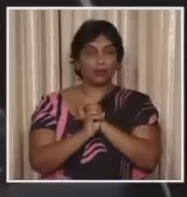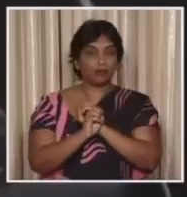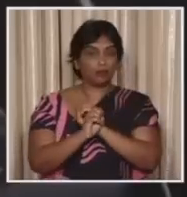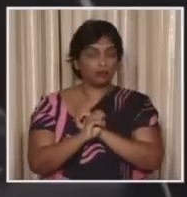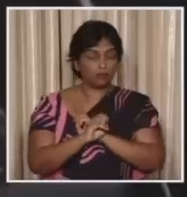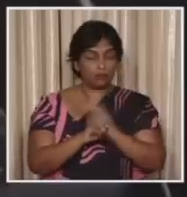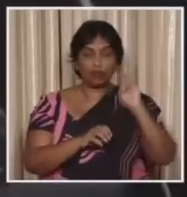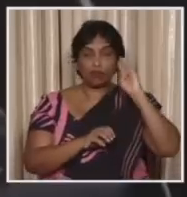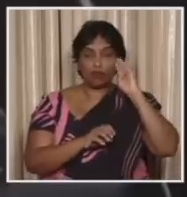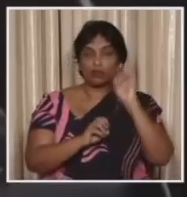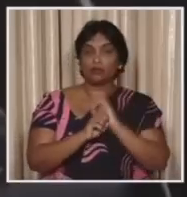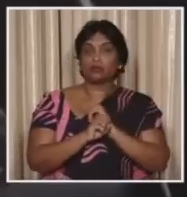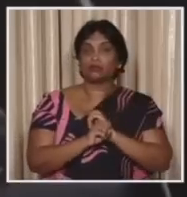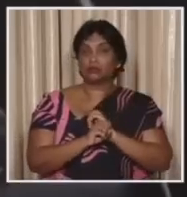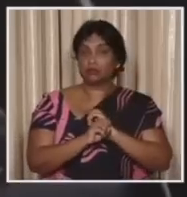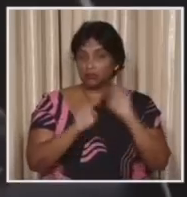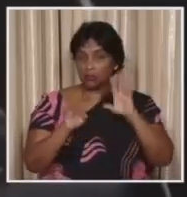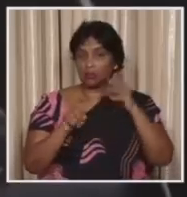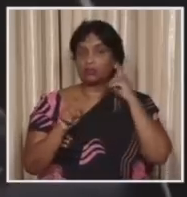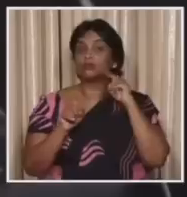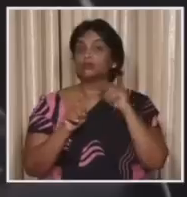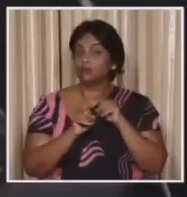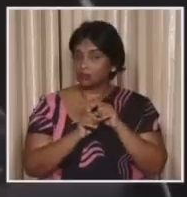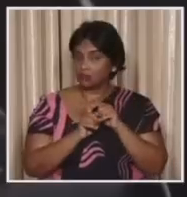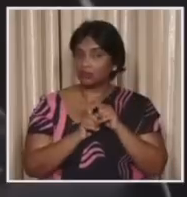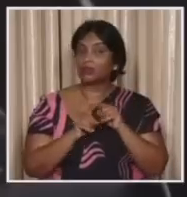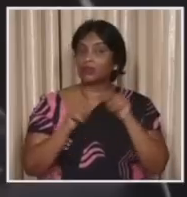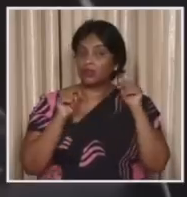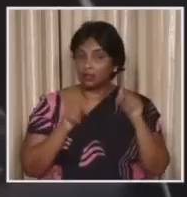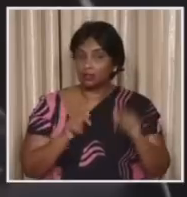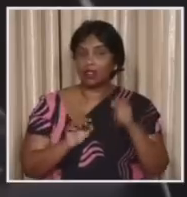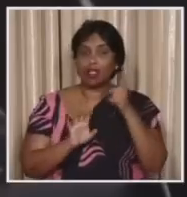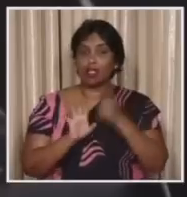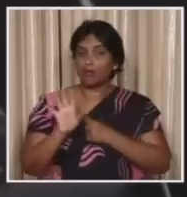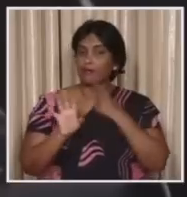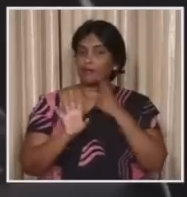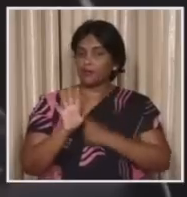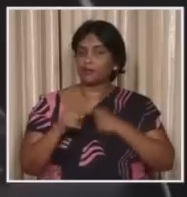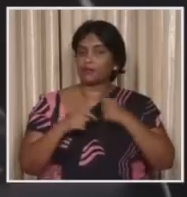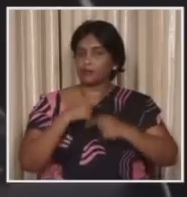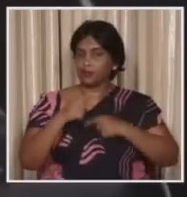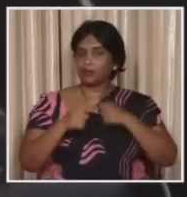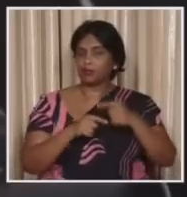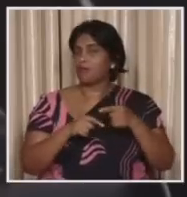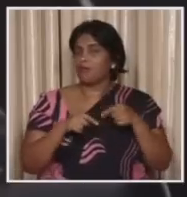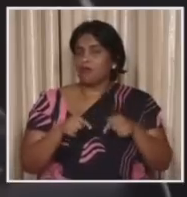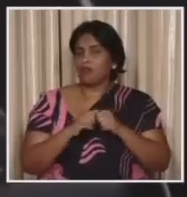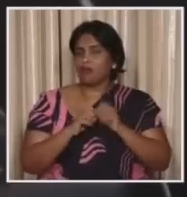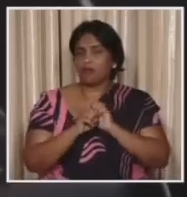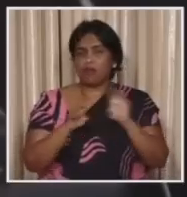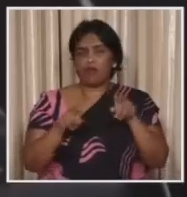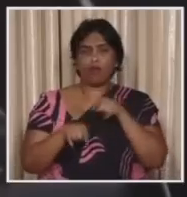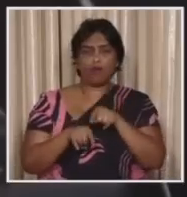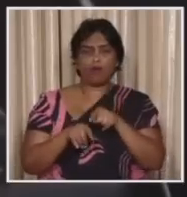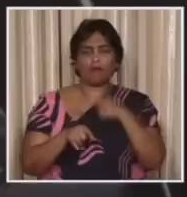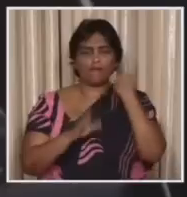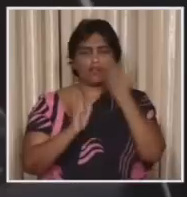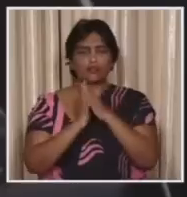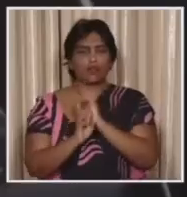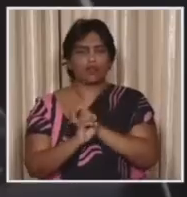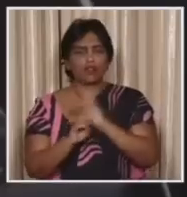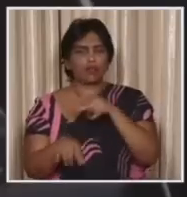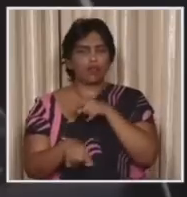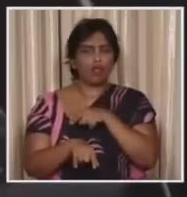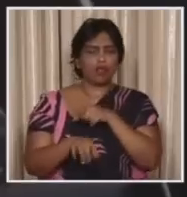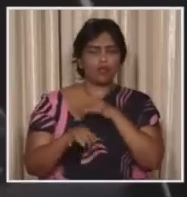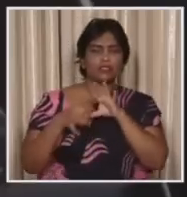මේ ප්‍රතිඥාව මුදා හැරීම සම්බන්ධව දැන් මේ අවුරුදු ගානක් තිස්සේ මෙතන කොතනින්ද මුදා හැරියේ කවුද මුදා හැරියේ මේකට